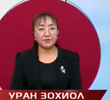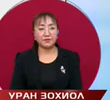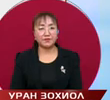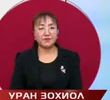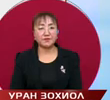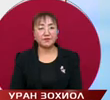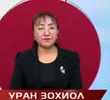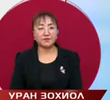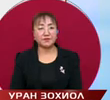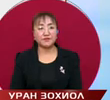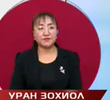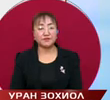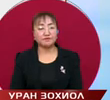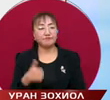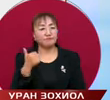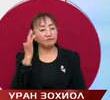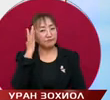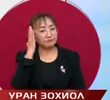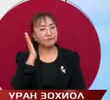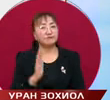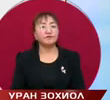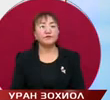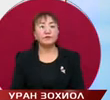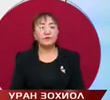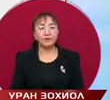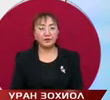Ирэх зүйл нь сайн бодороо хүүхдүүдээ.